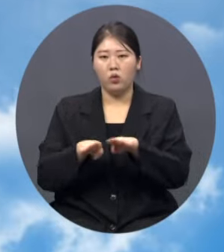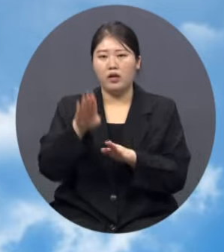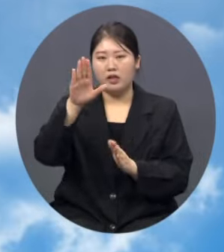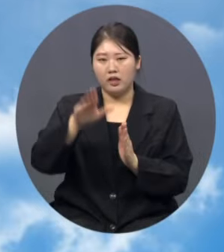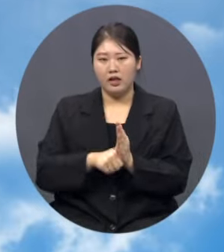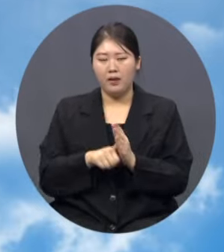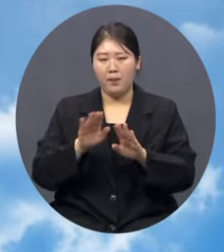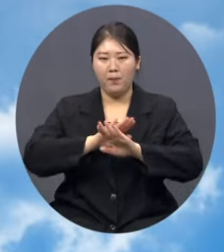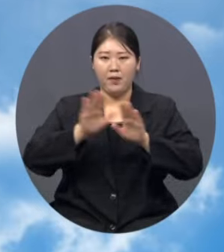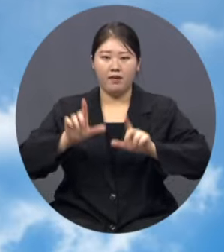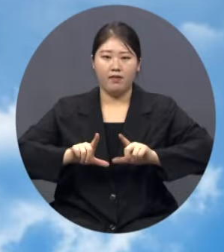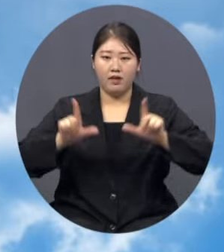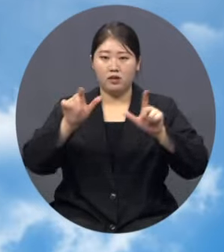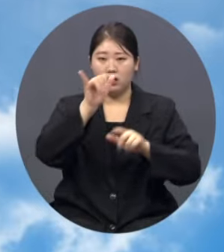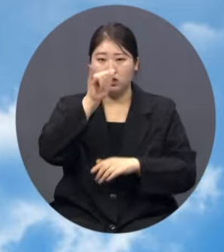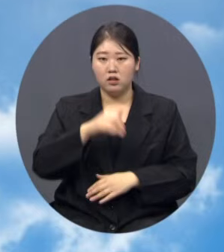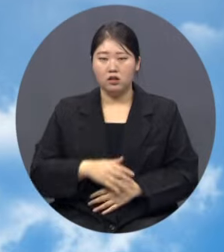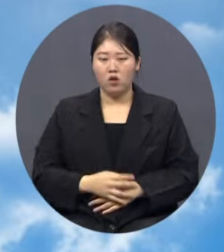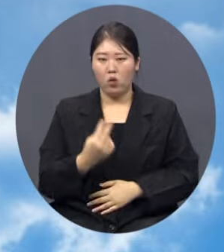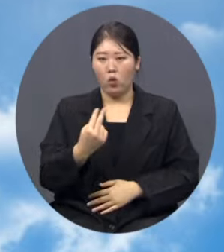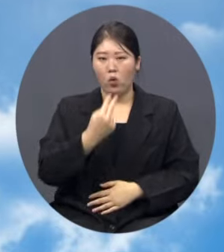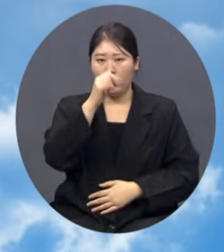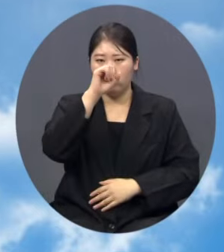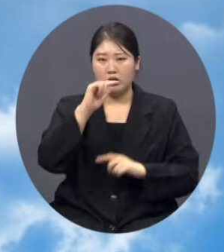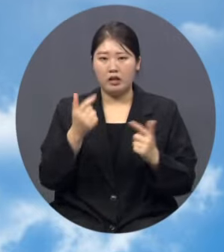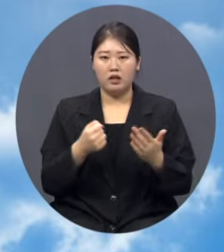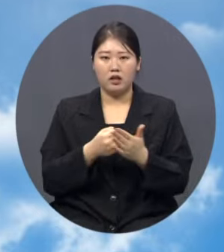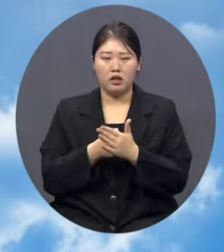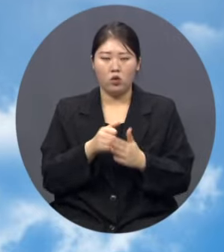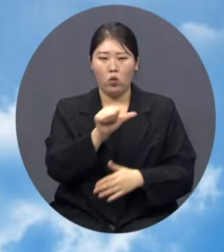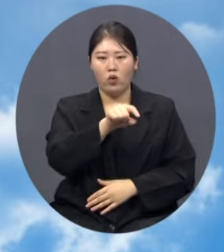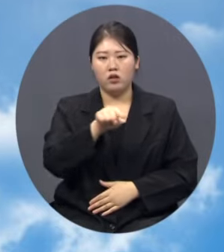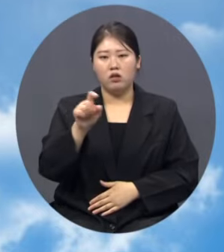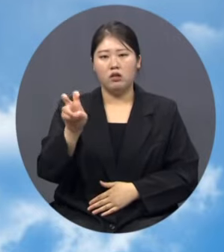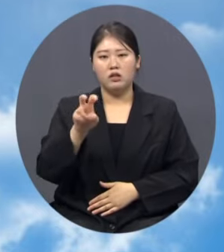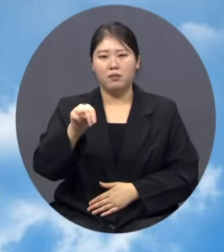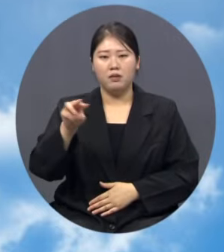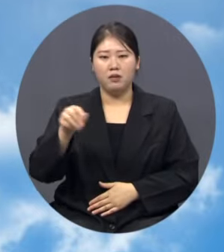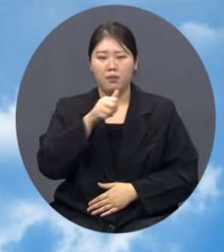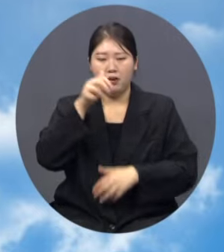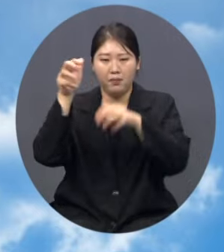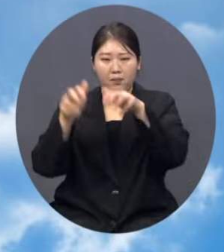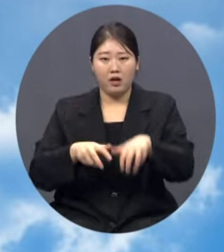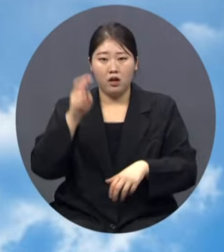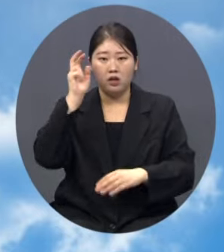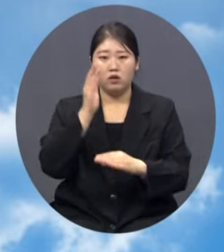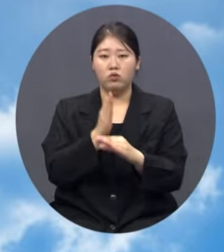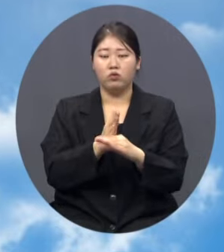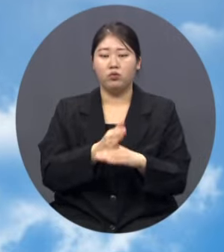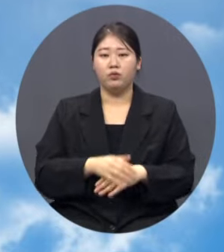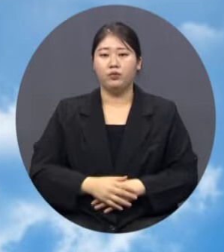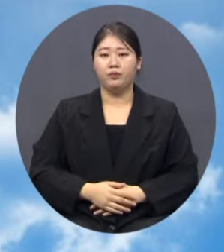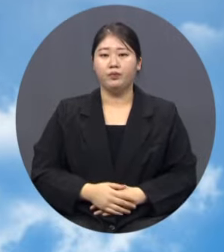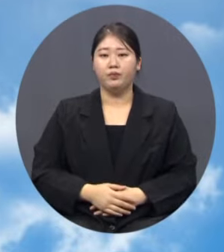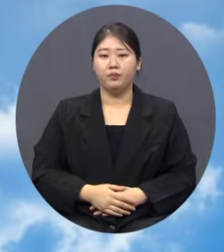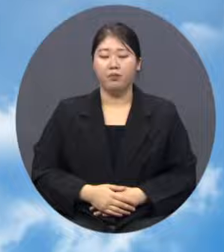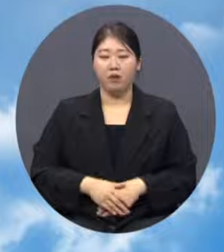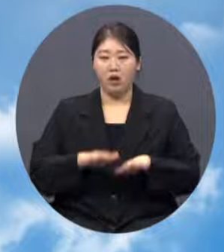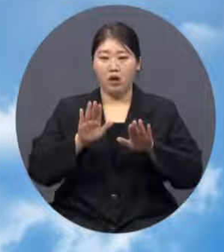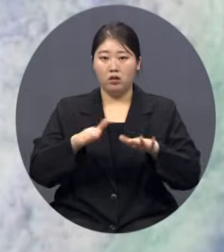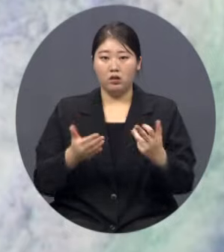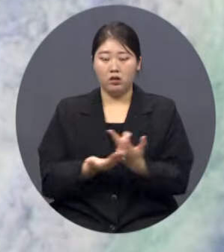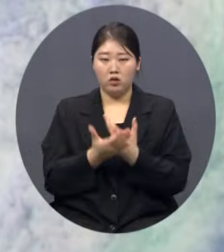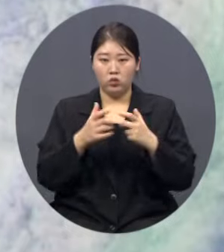맑은 해시를 보이겠고요 대기 불안정으로 낮에 5에서 20mm 소나기가 오는 곳이 있겠 습니다 현재